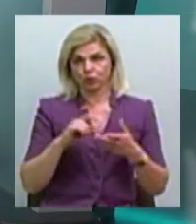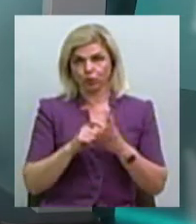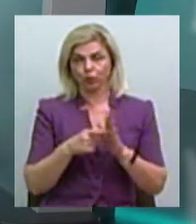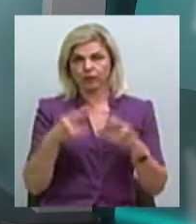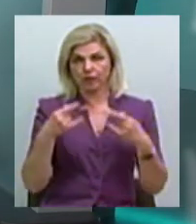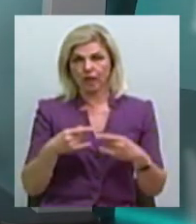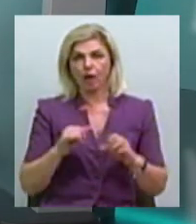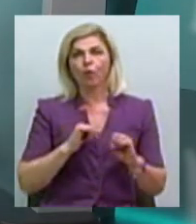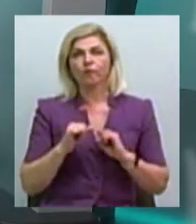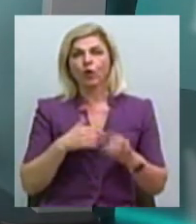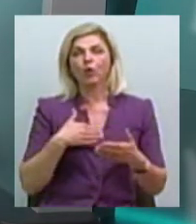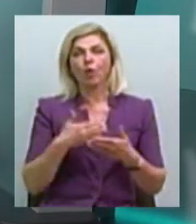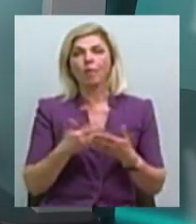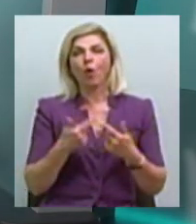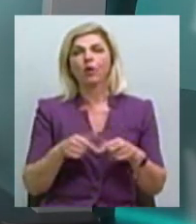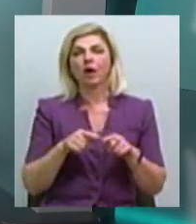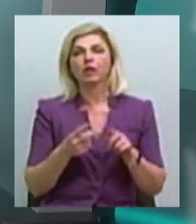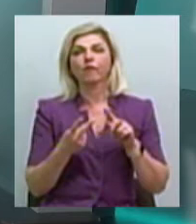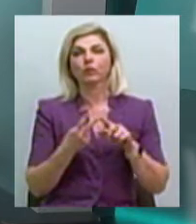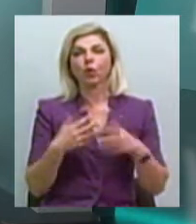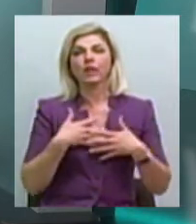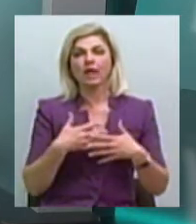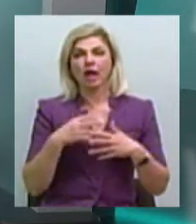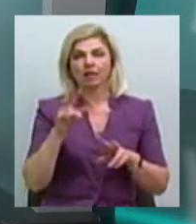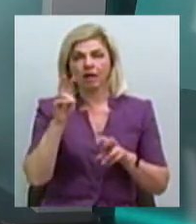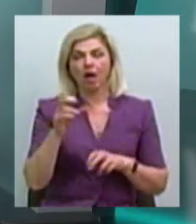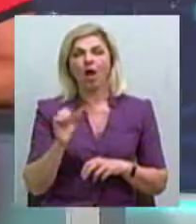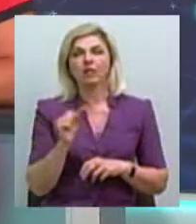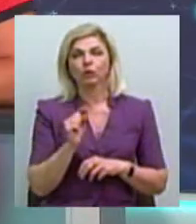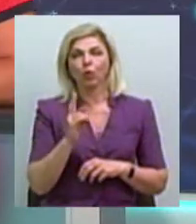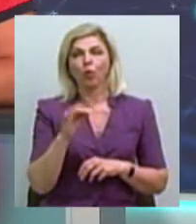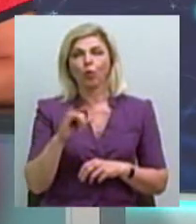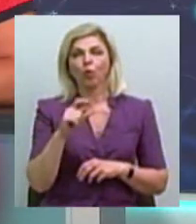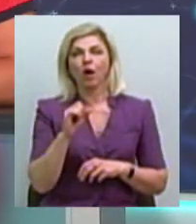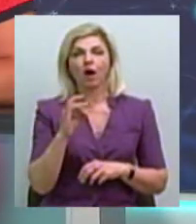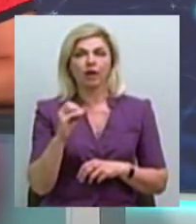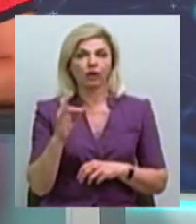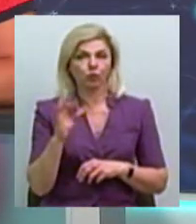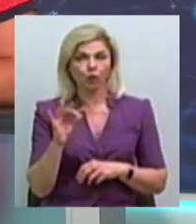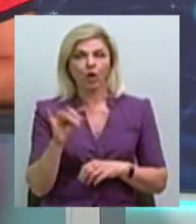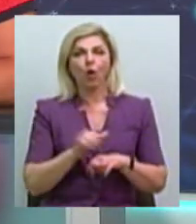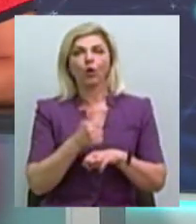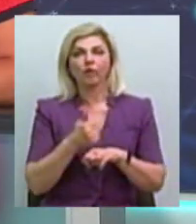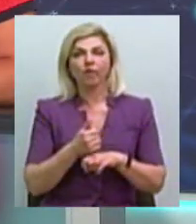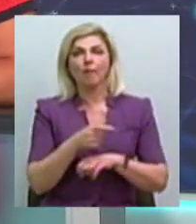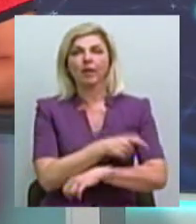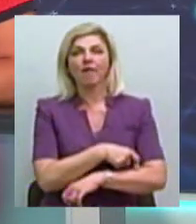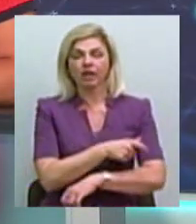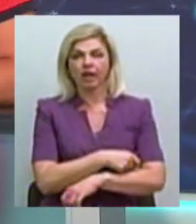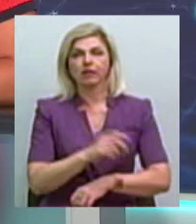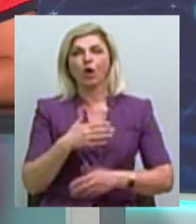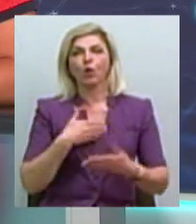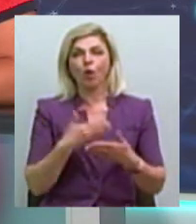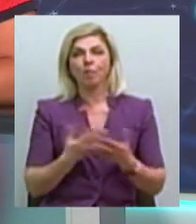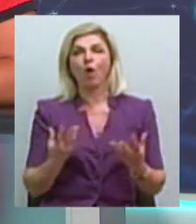керівник громадського об'єднання «Друге дихання» Анатолій Кухаренко та голова правління громадського об'єднання